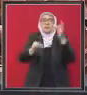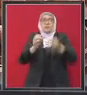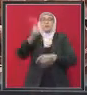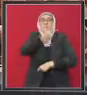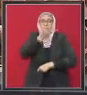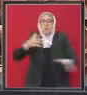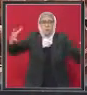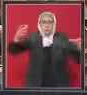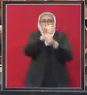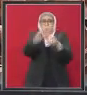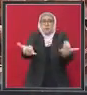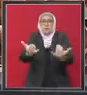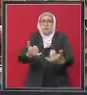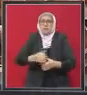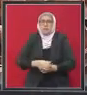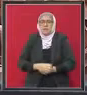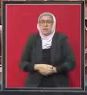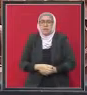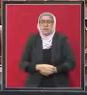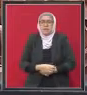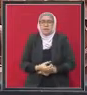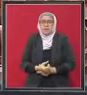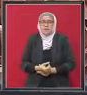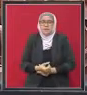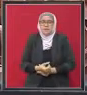Kalau tak nak, gulung sekarang.